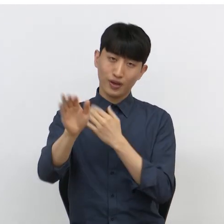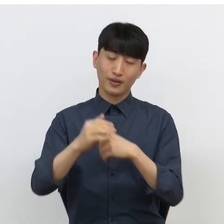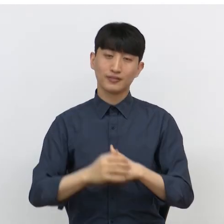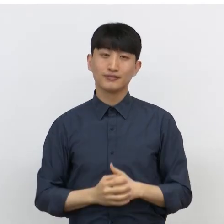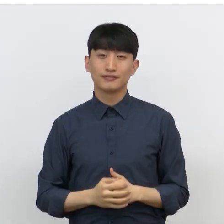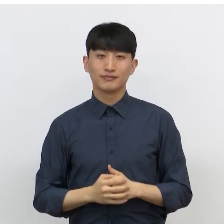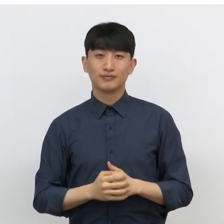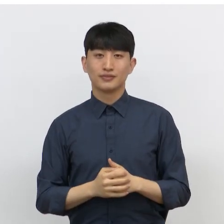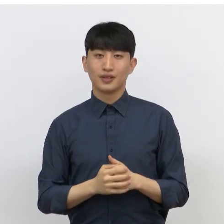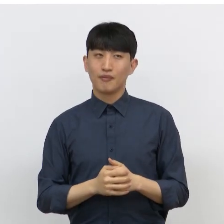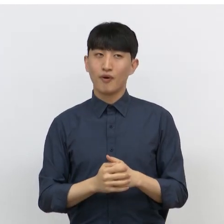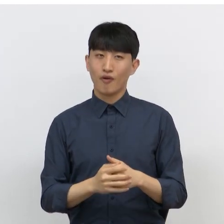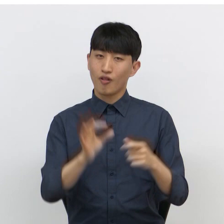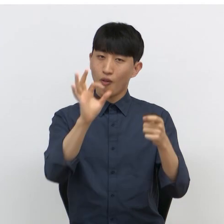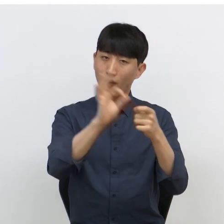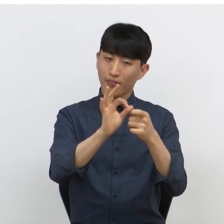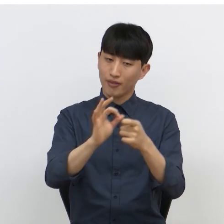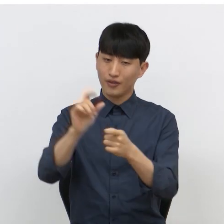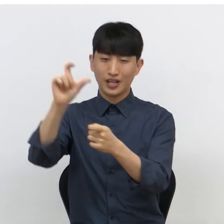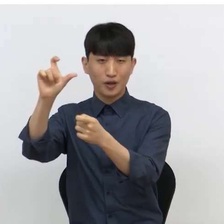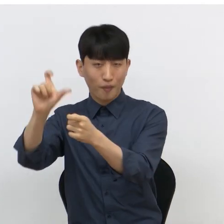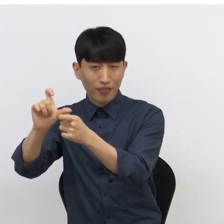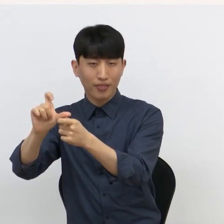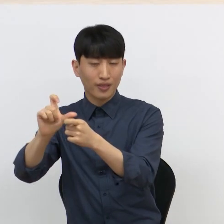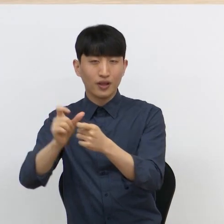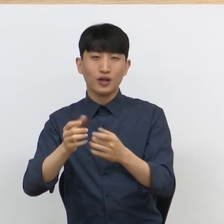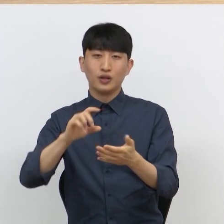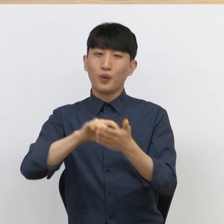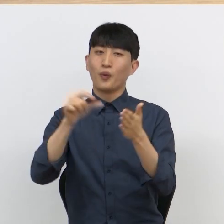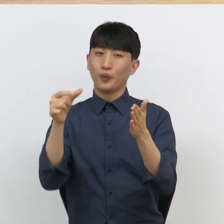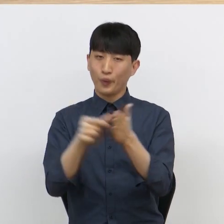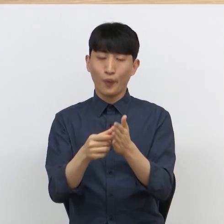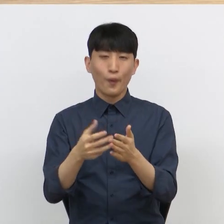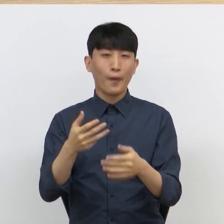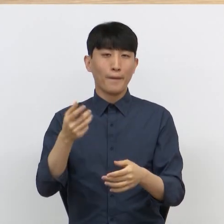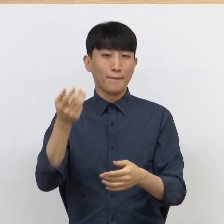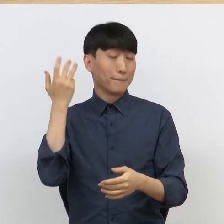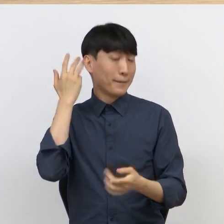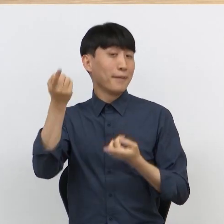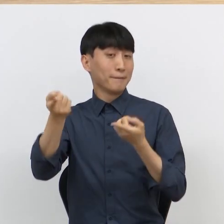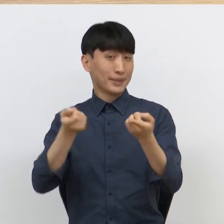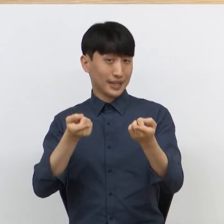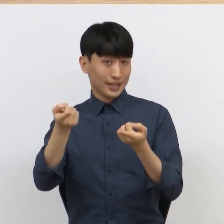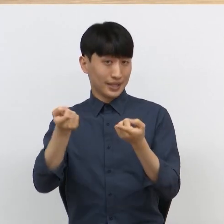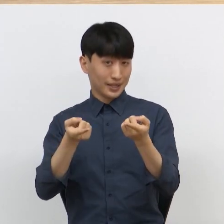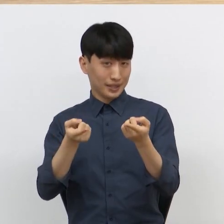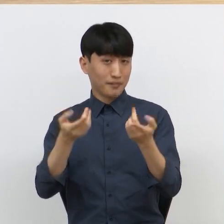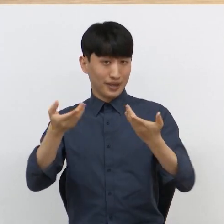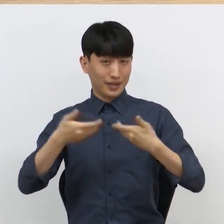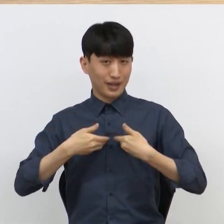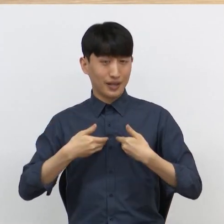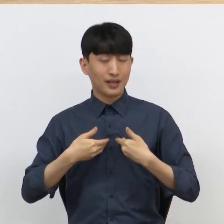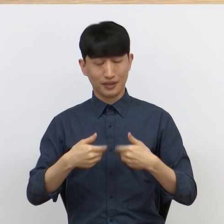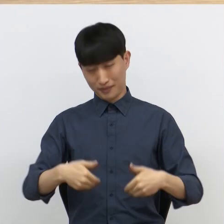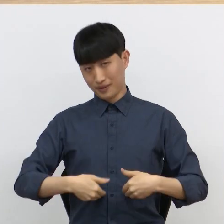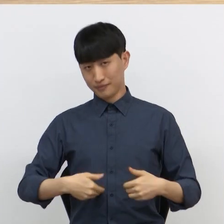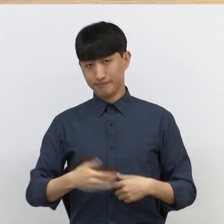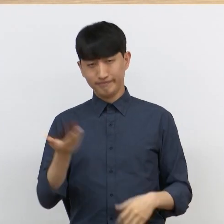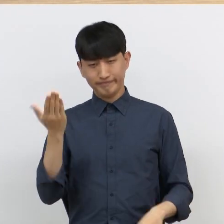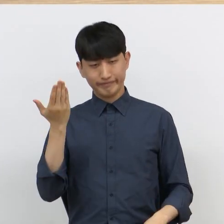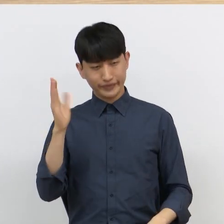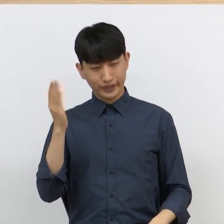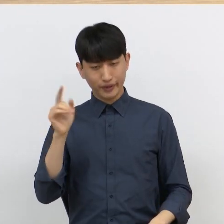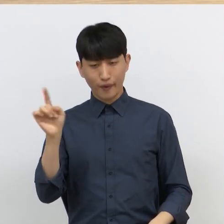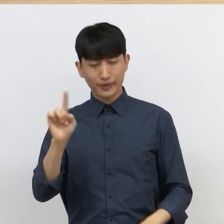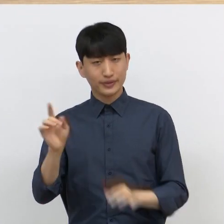최소한 10번에서 15번 정도는 매핑이 이루어졌어야 가능한데, 제가 최근에 들었던